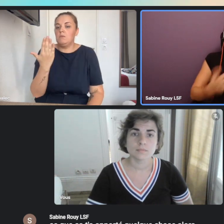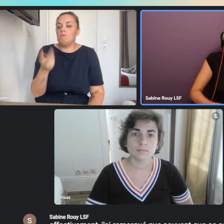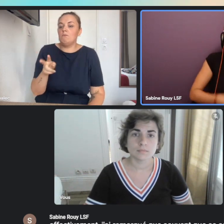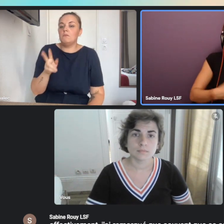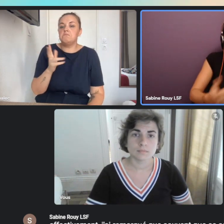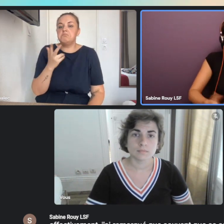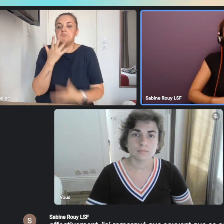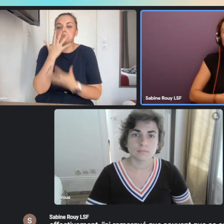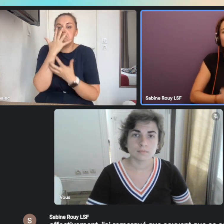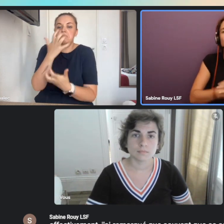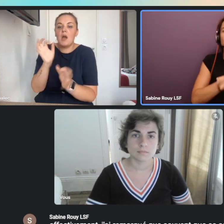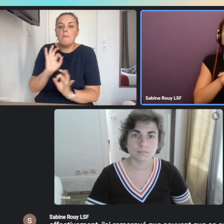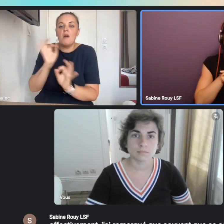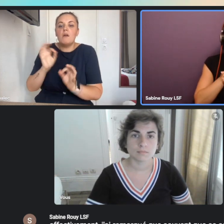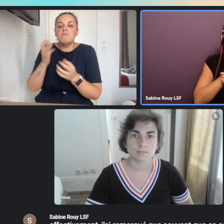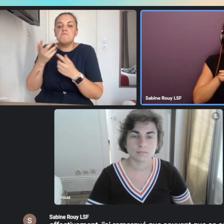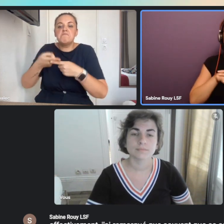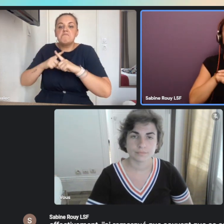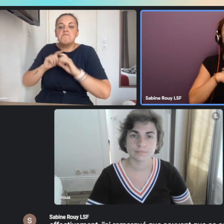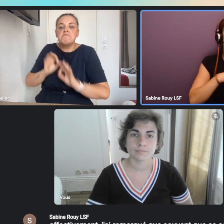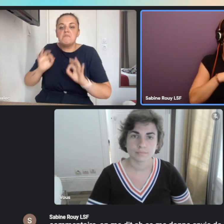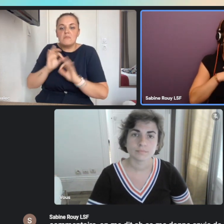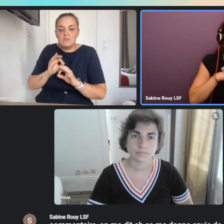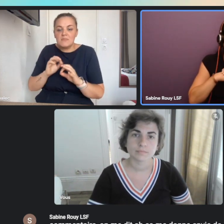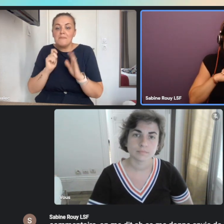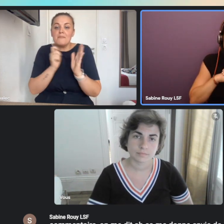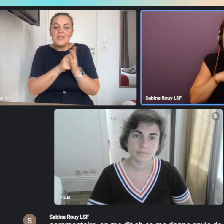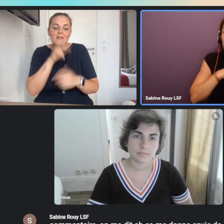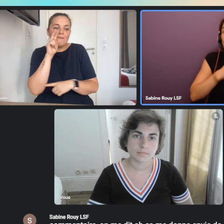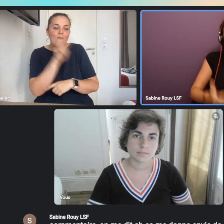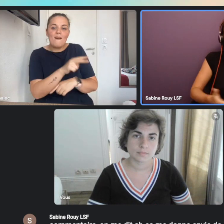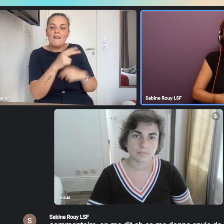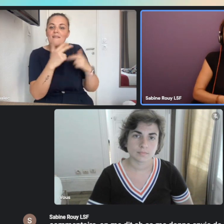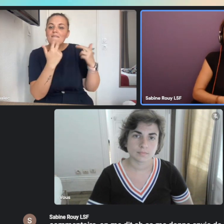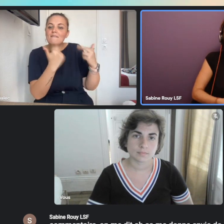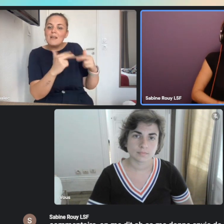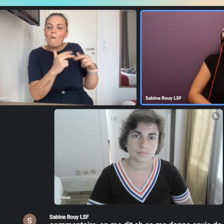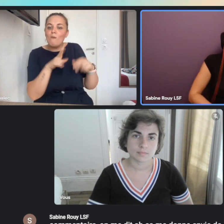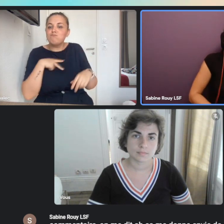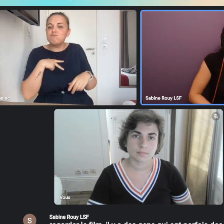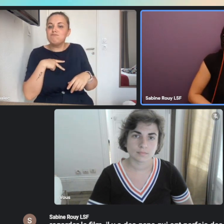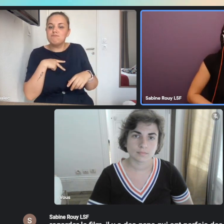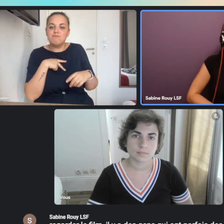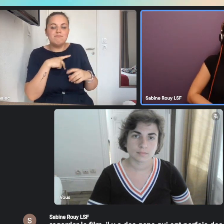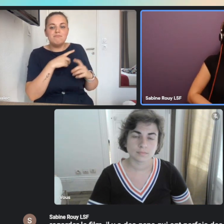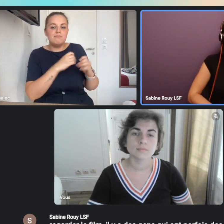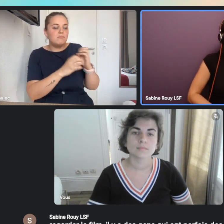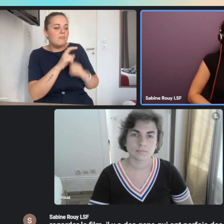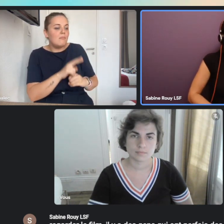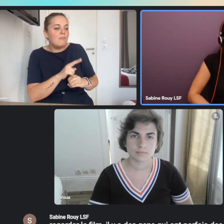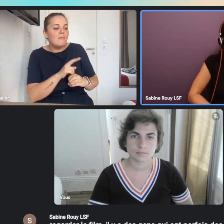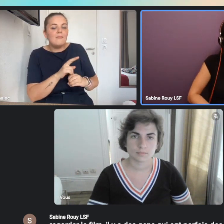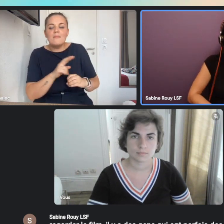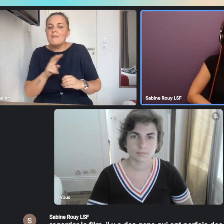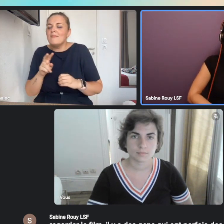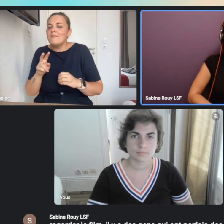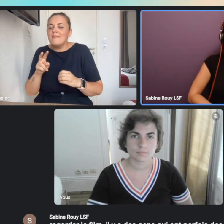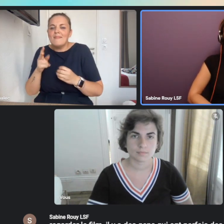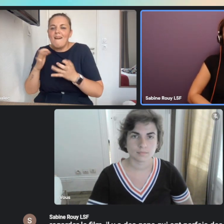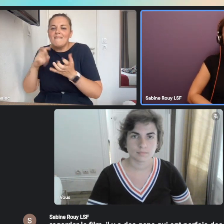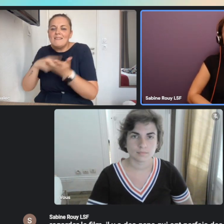mais des campagnes de publicité et cetera, qui étaient pas forcément attirés, pas convaincus par ce film et le fait de voir ma